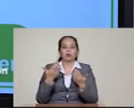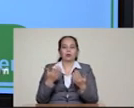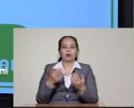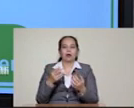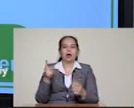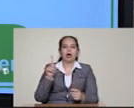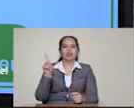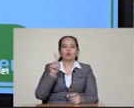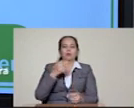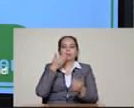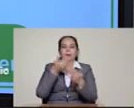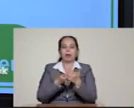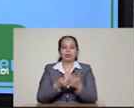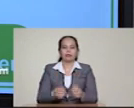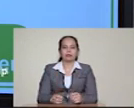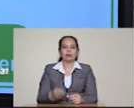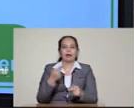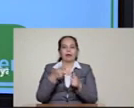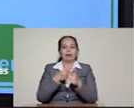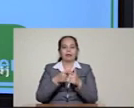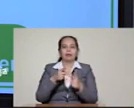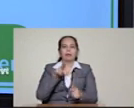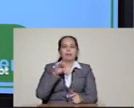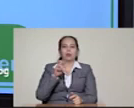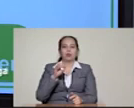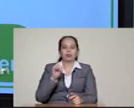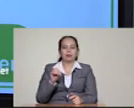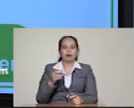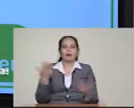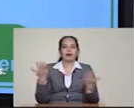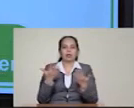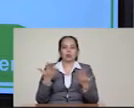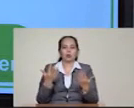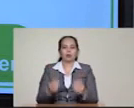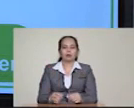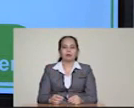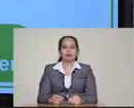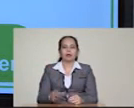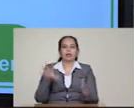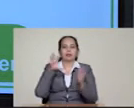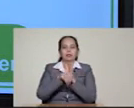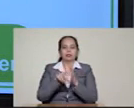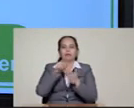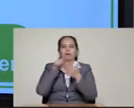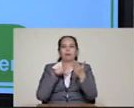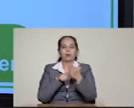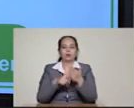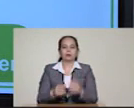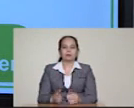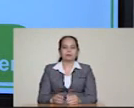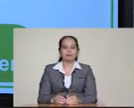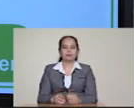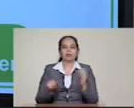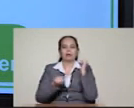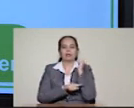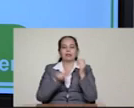о чем-либо спрашивается, или предложение, в которых содержится вопрос. В